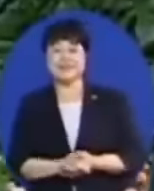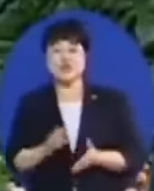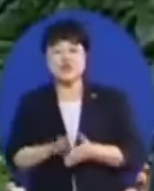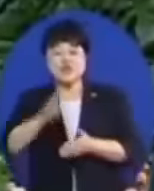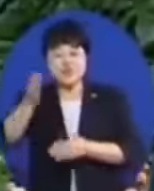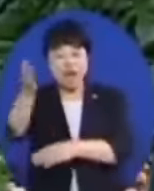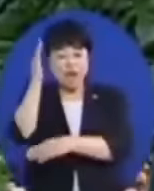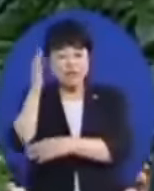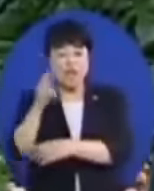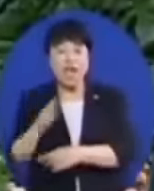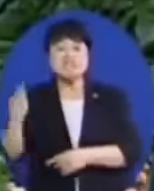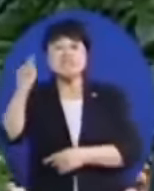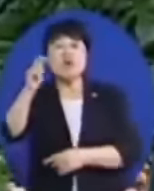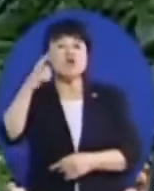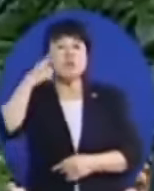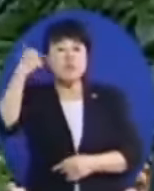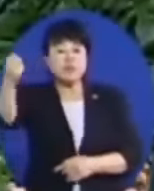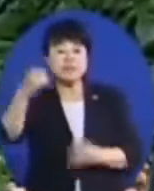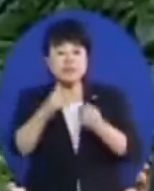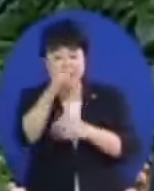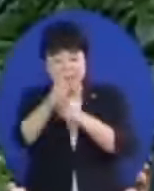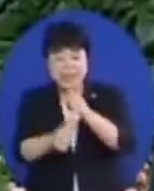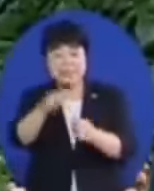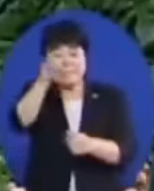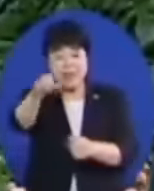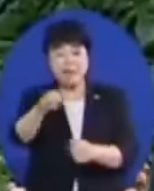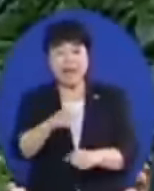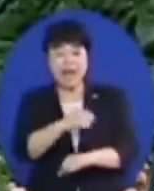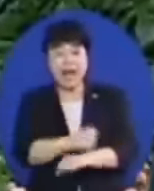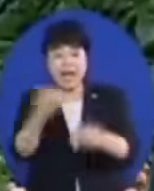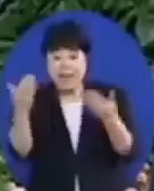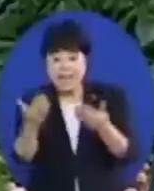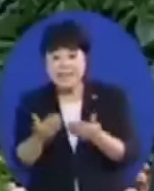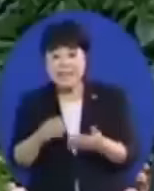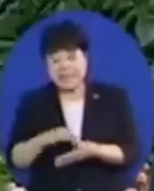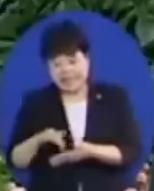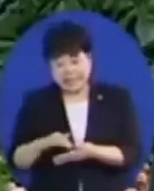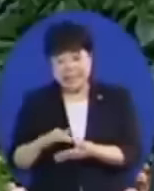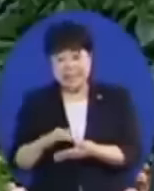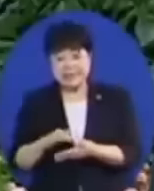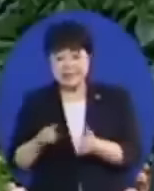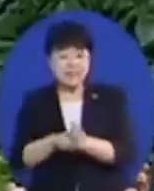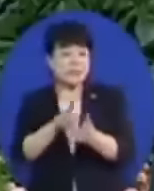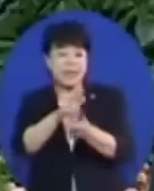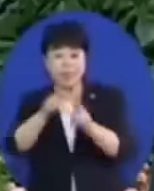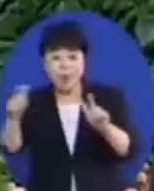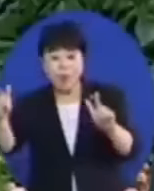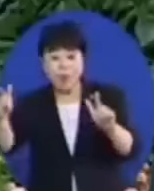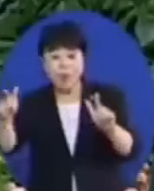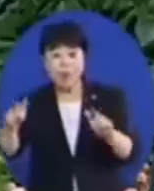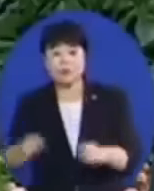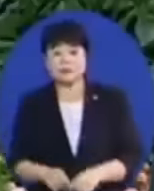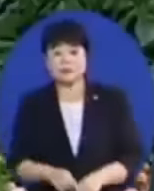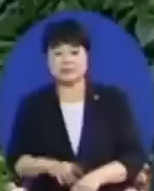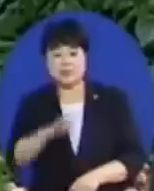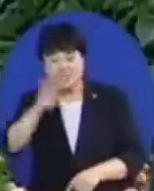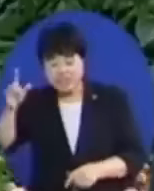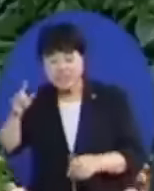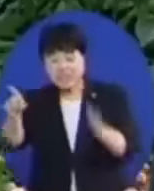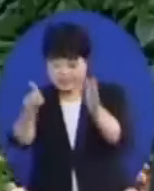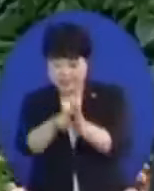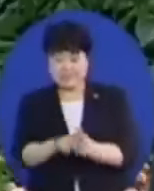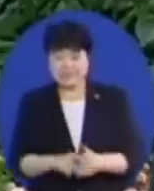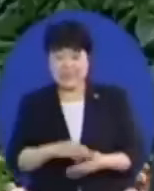유명한 설교가 스펄전 목사는 인간이 하나님 앞에서 할 일은 계산적인 믿음을 갖는 것이 아니라 절대적인 믿음을 갖는